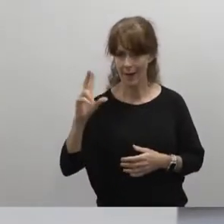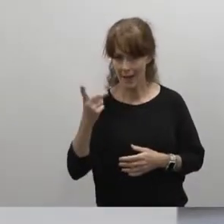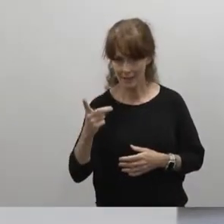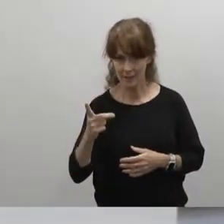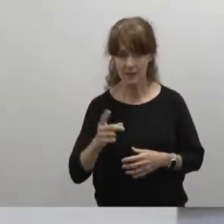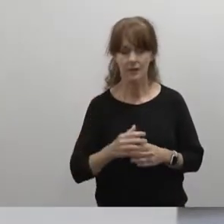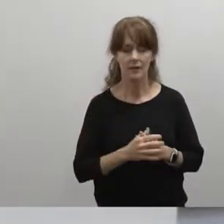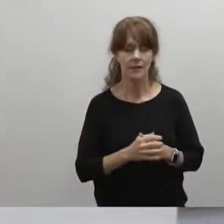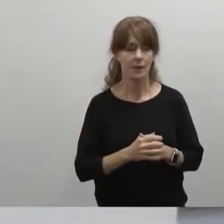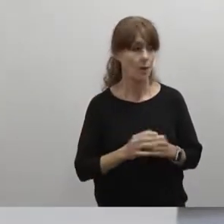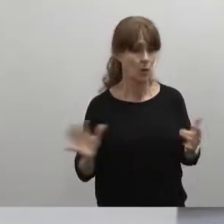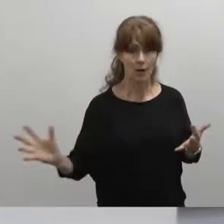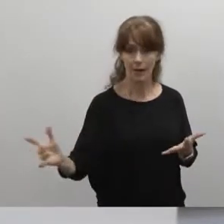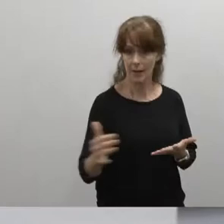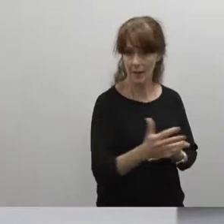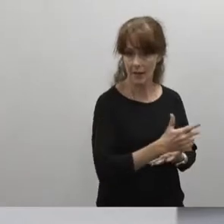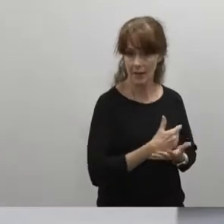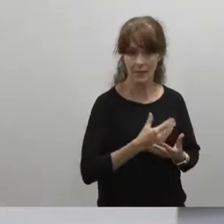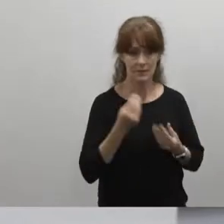đã